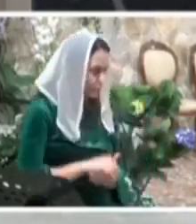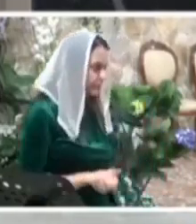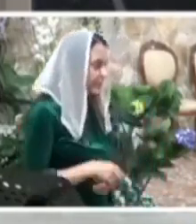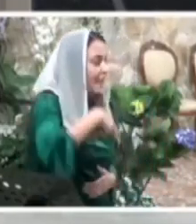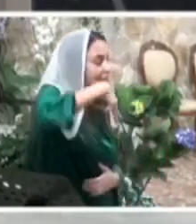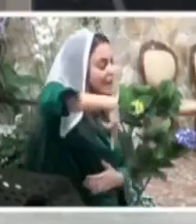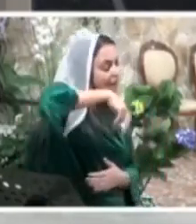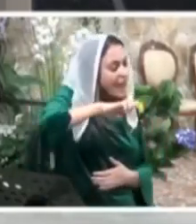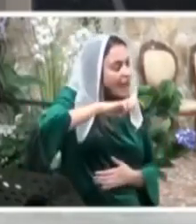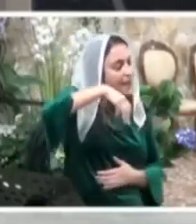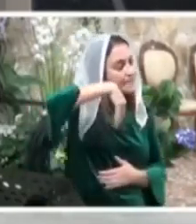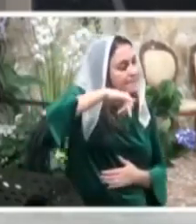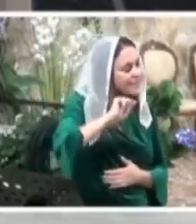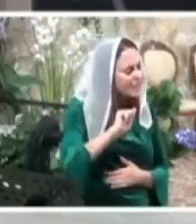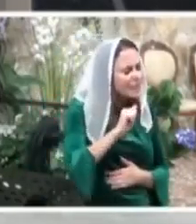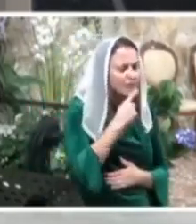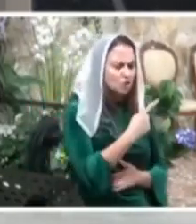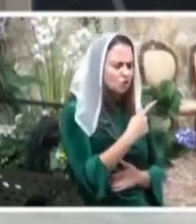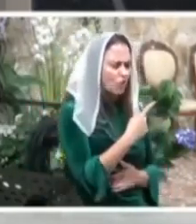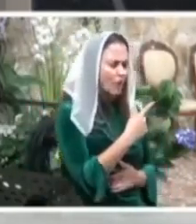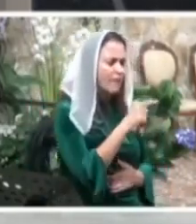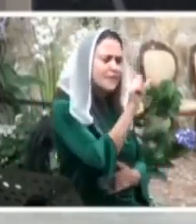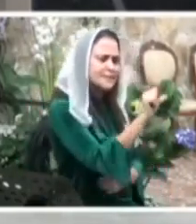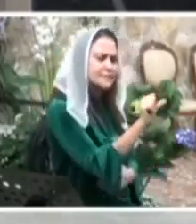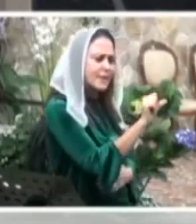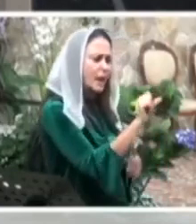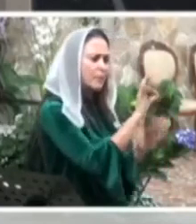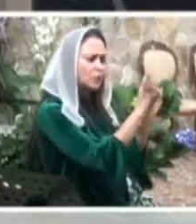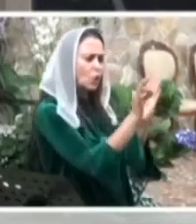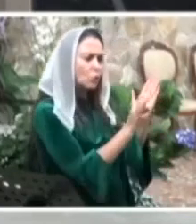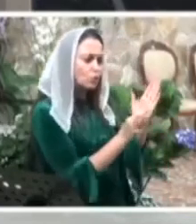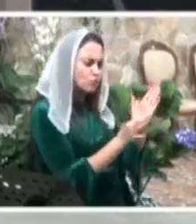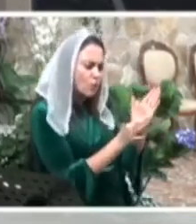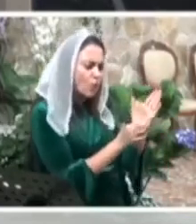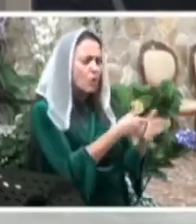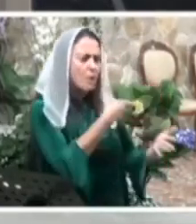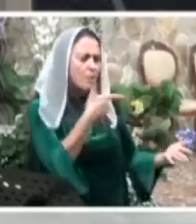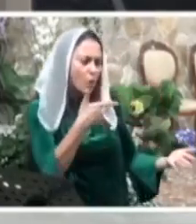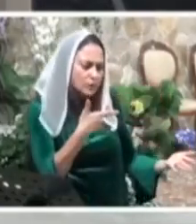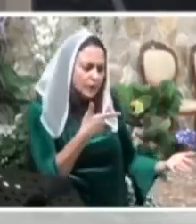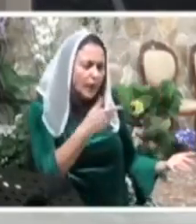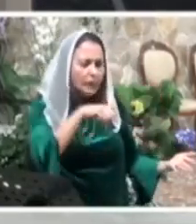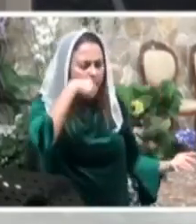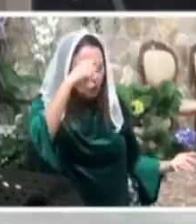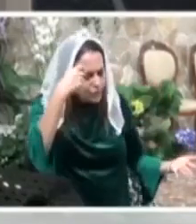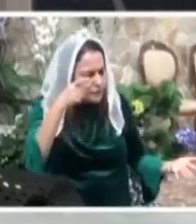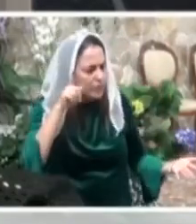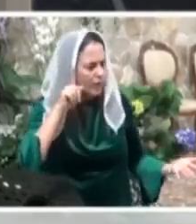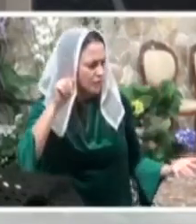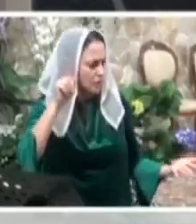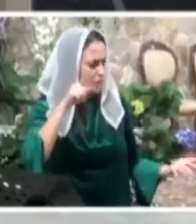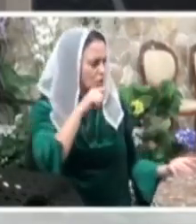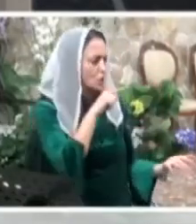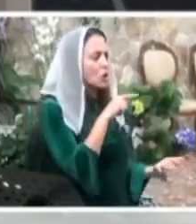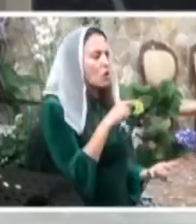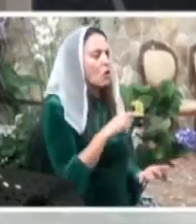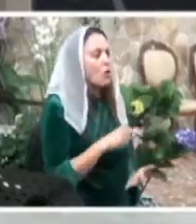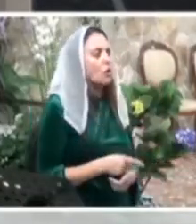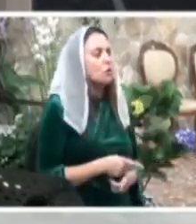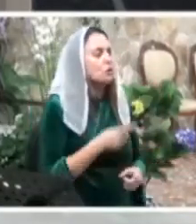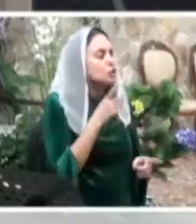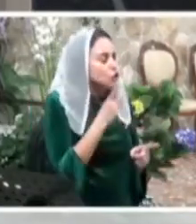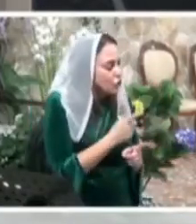vende, nel giorno del sabato non si compra, nel giorno del sabato non si entra. Fratelli, ci devono